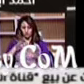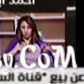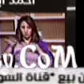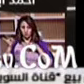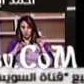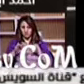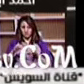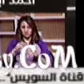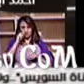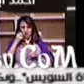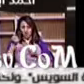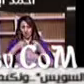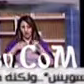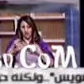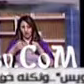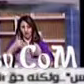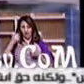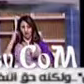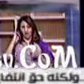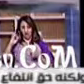احمد ابو هشيمه رجل الاعمال